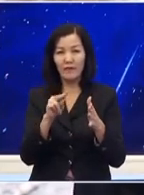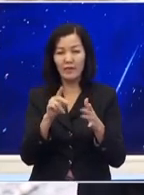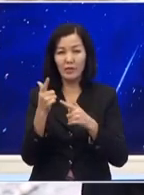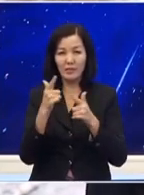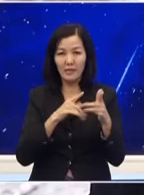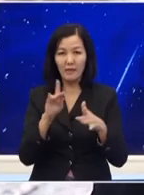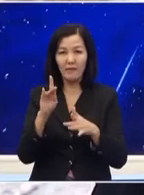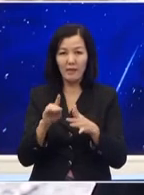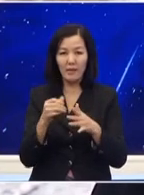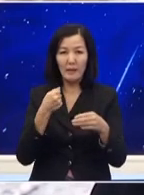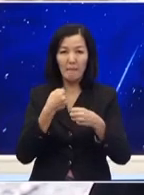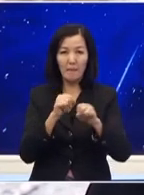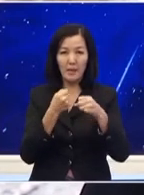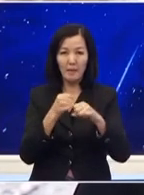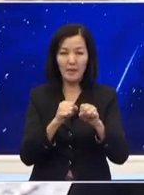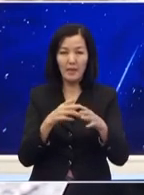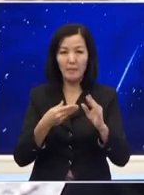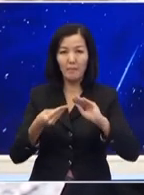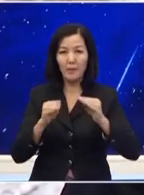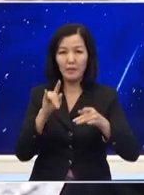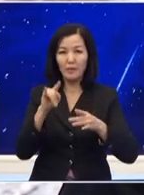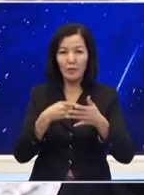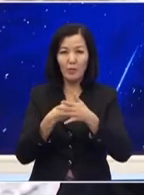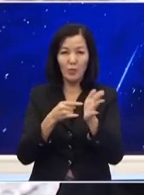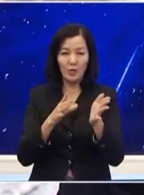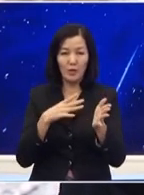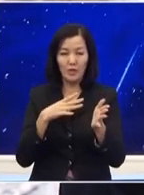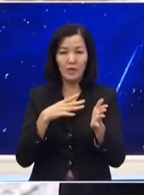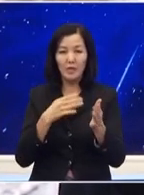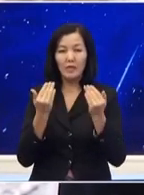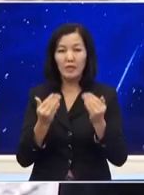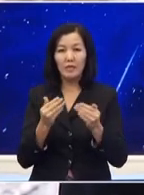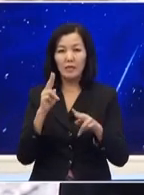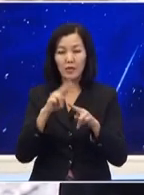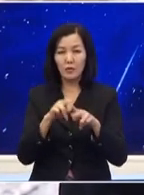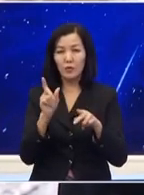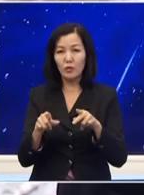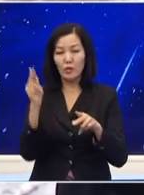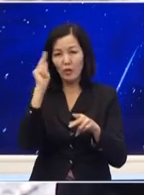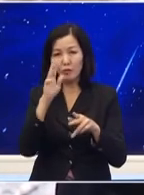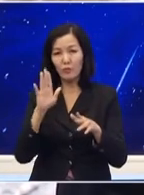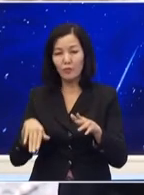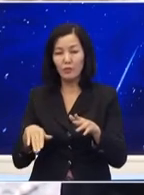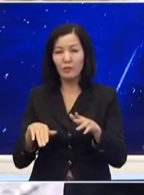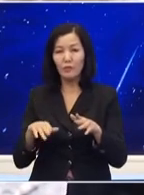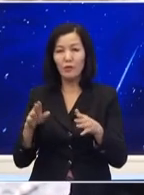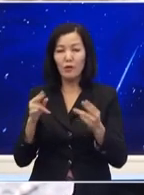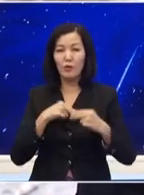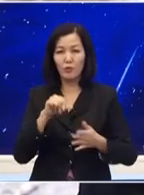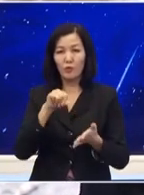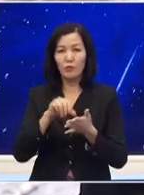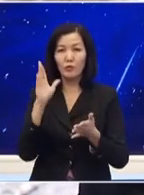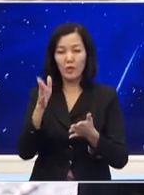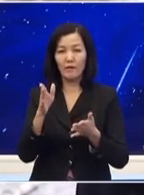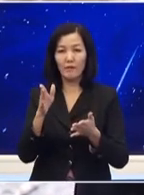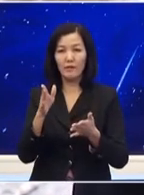изготовление мебели, изготовление пластиковых окон. И данные осужденные отучатся, после чего трудоустраиваются